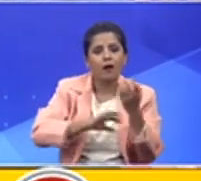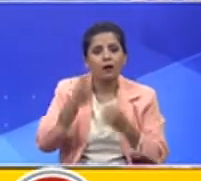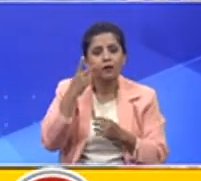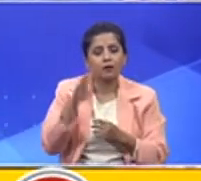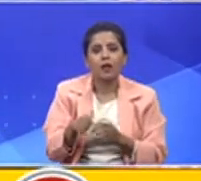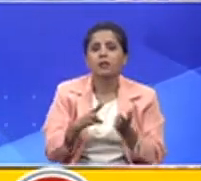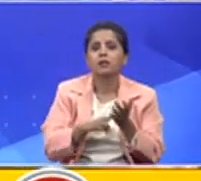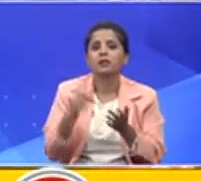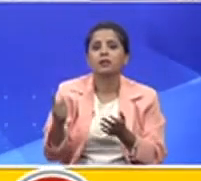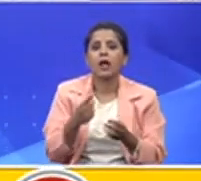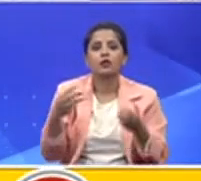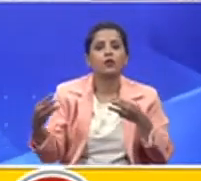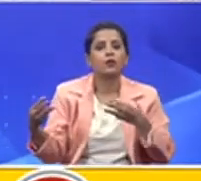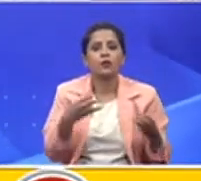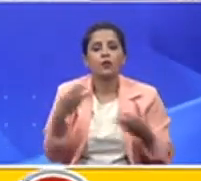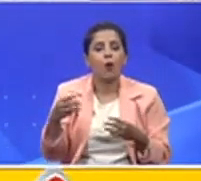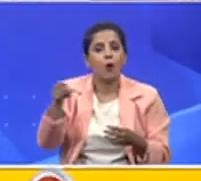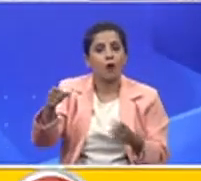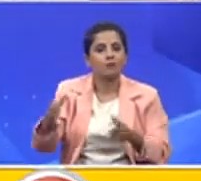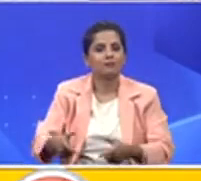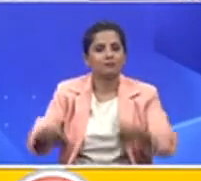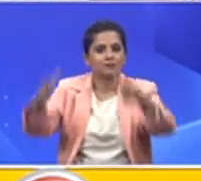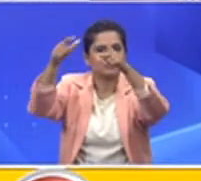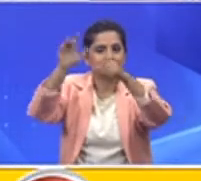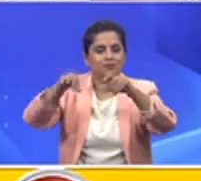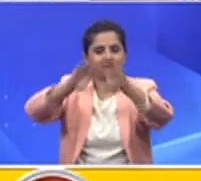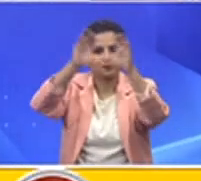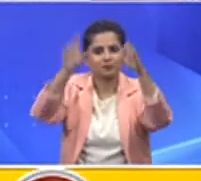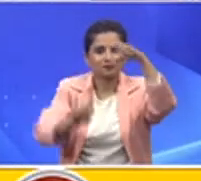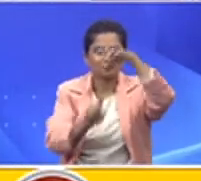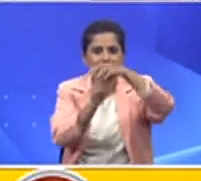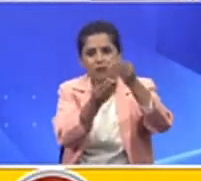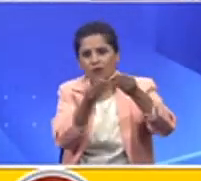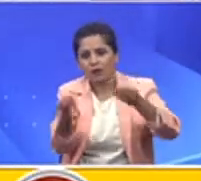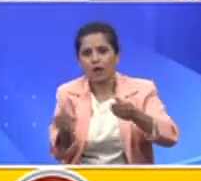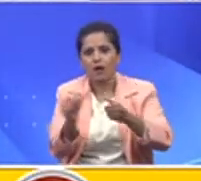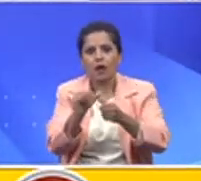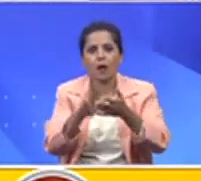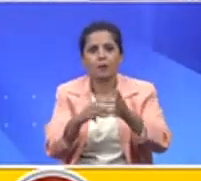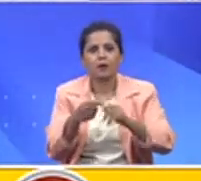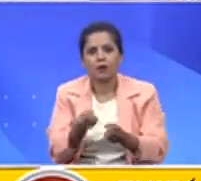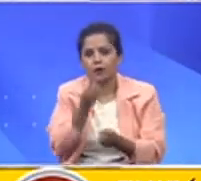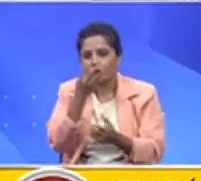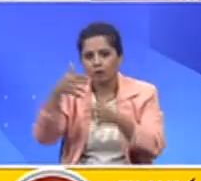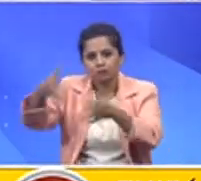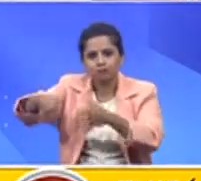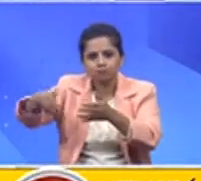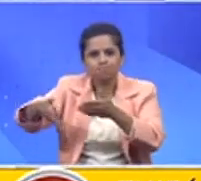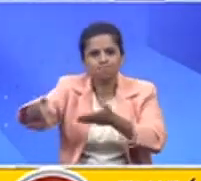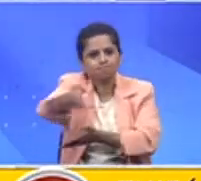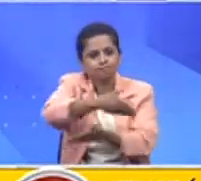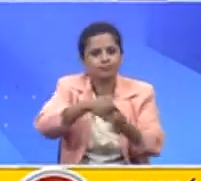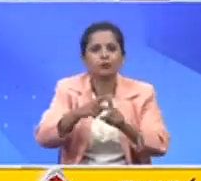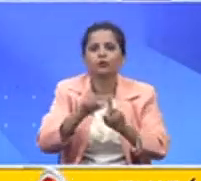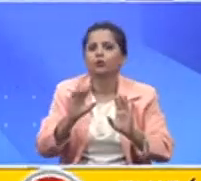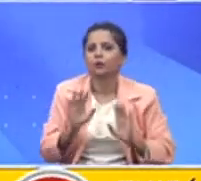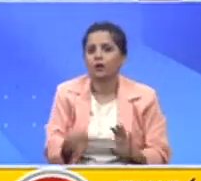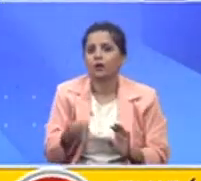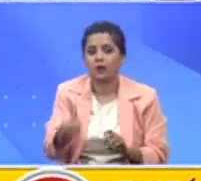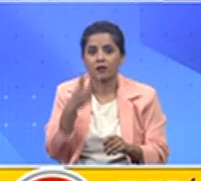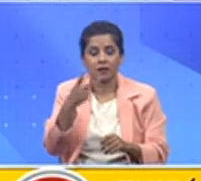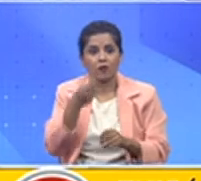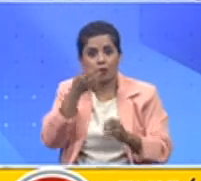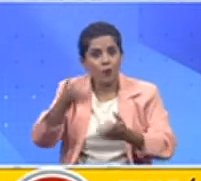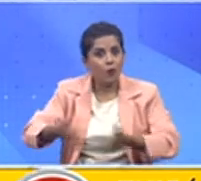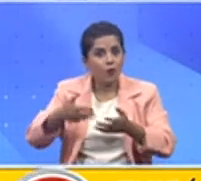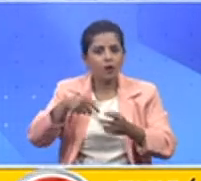फिर नेशनल बॉर मेमोलेर के समीत अमरित वाटिका का अंद्रिमान किया जाएगा। ये अमरित वाटिका एक